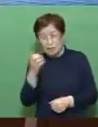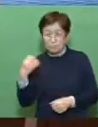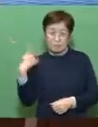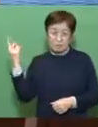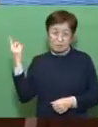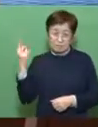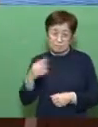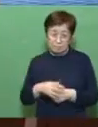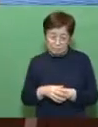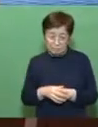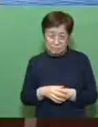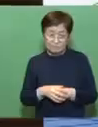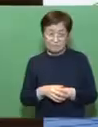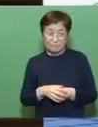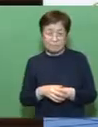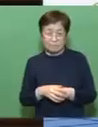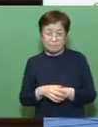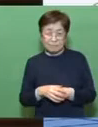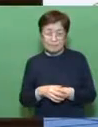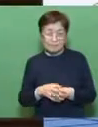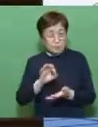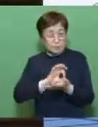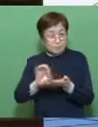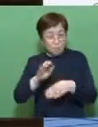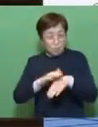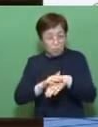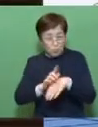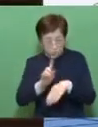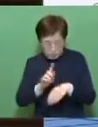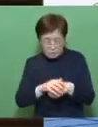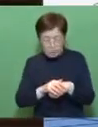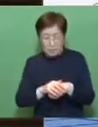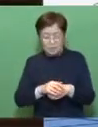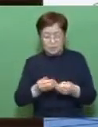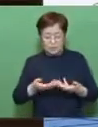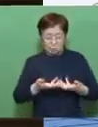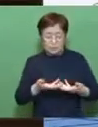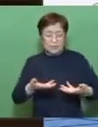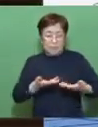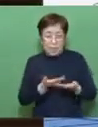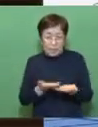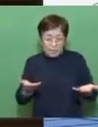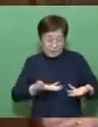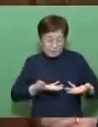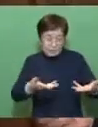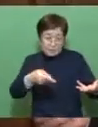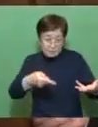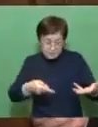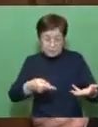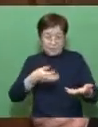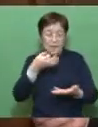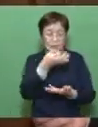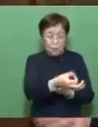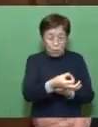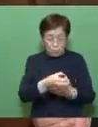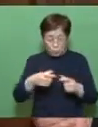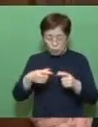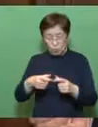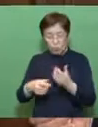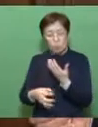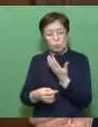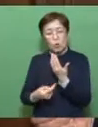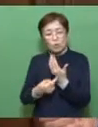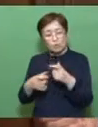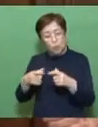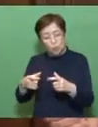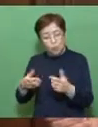拡大であの商店街買い物ポイント事業ということにしたんですはいどういうことかというと1万円買い物をし